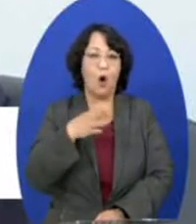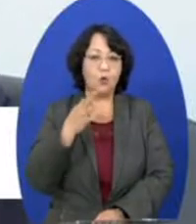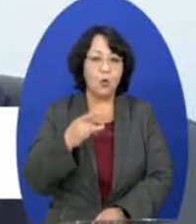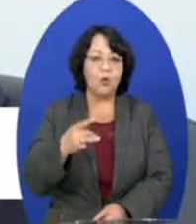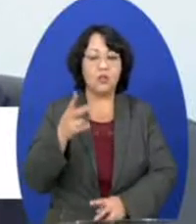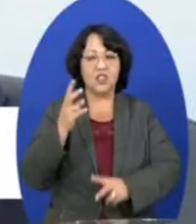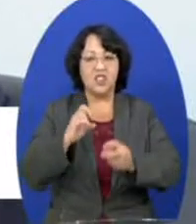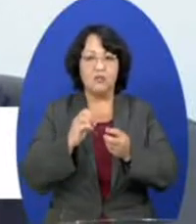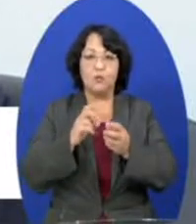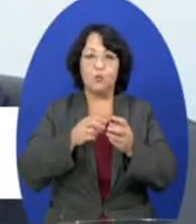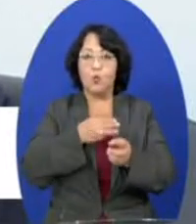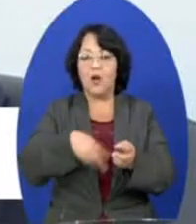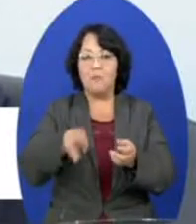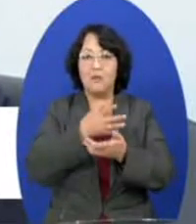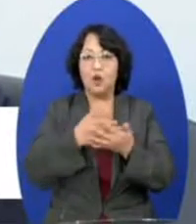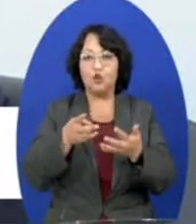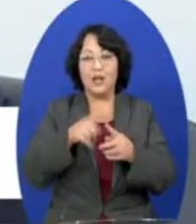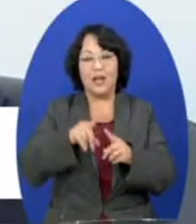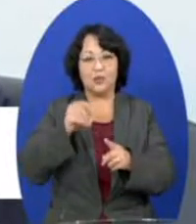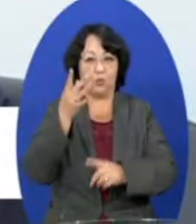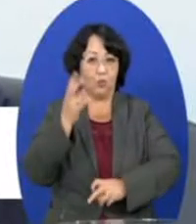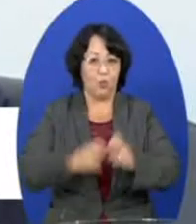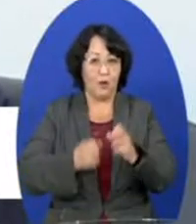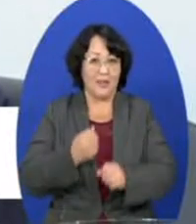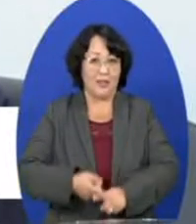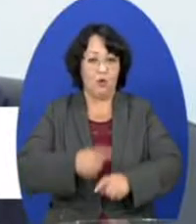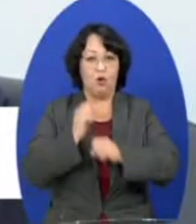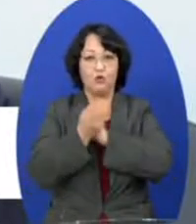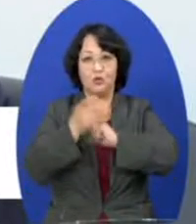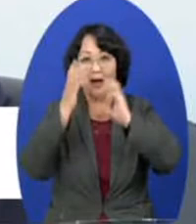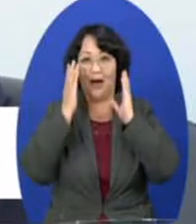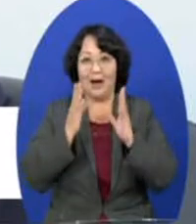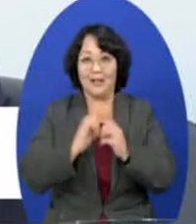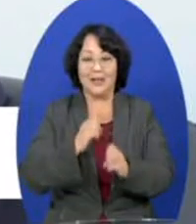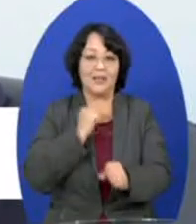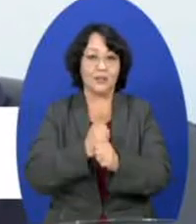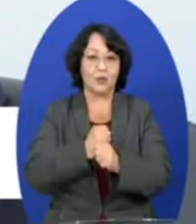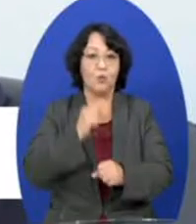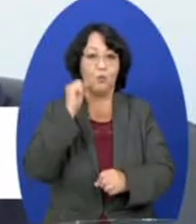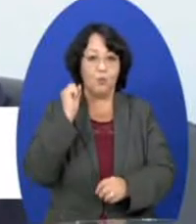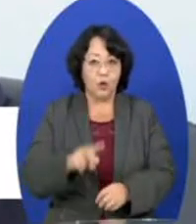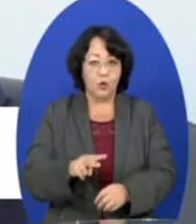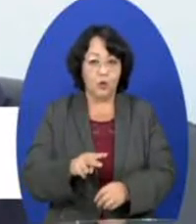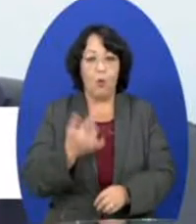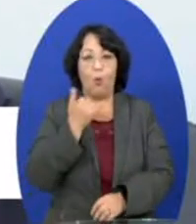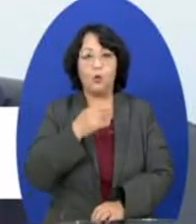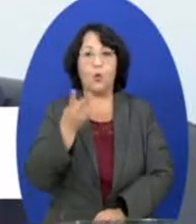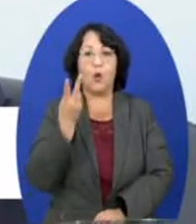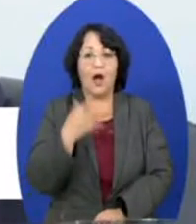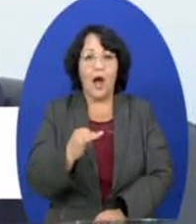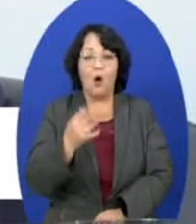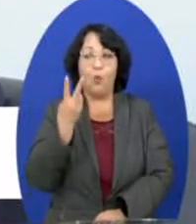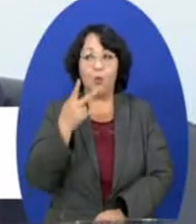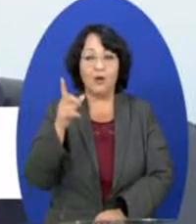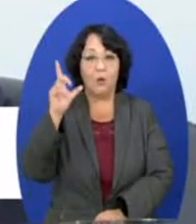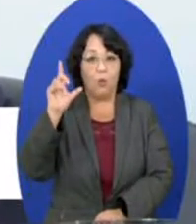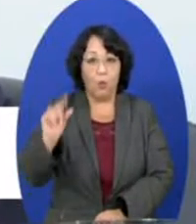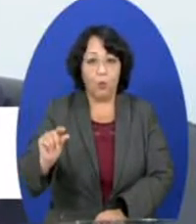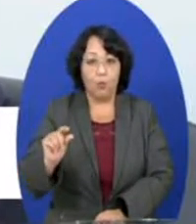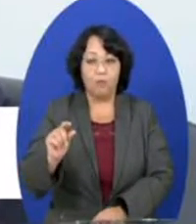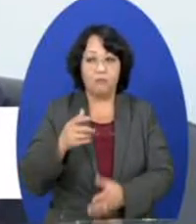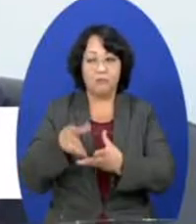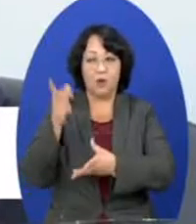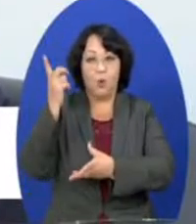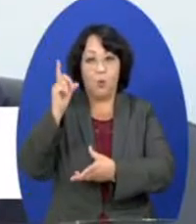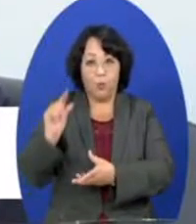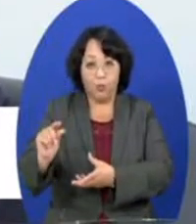энэ хөдөөчхөн бүтээгдэхүүний экспортыг нэмэгдүүлэх чиглэлрүүл бид нар онцгой анхаардаг болох юм бол энэ одоо уул уурхайн бүтээгдэхүүний үнэ унахад